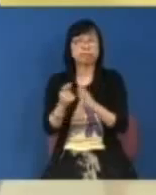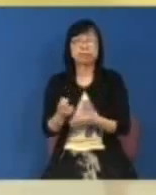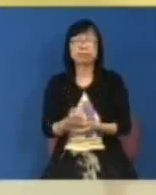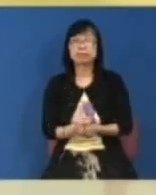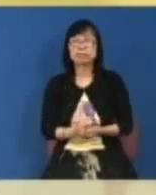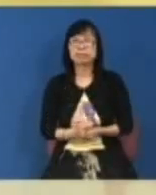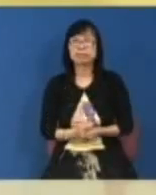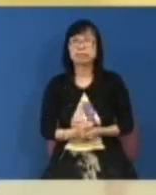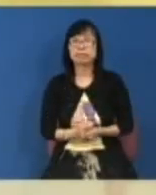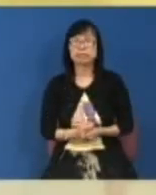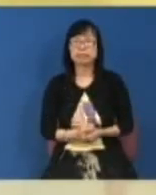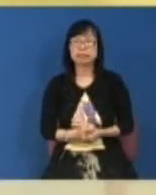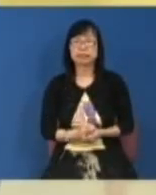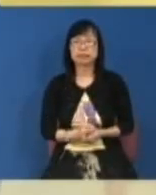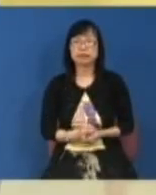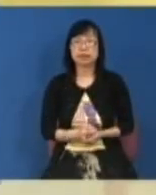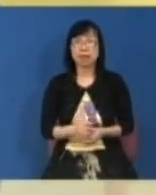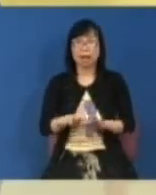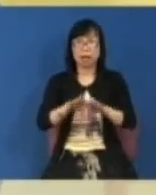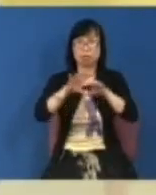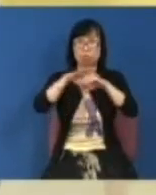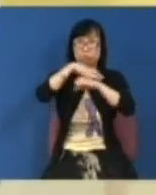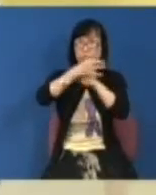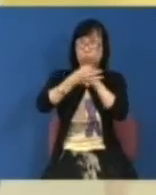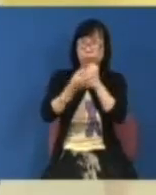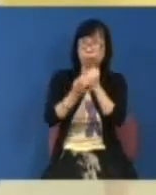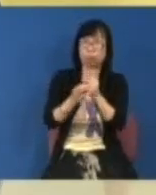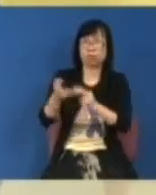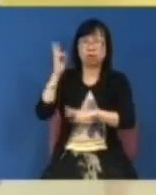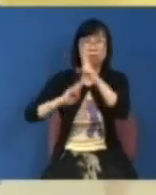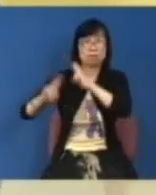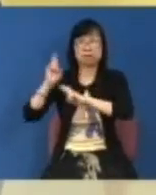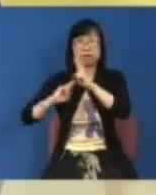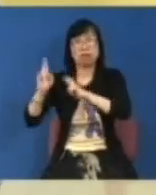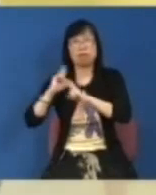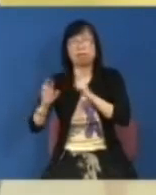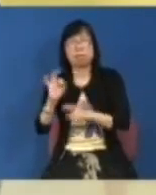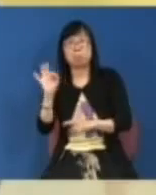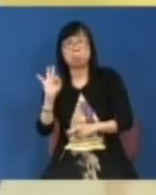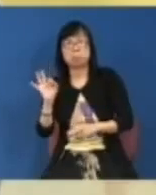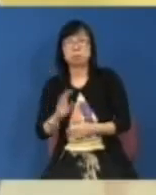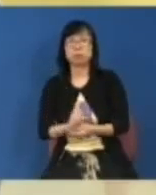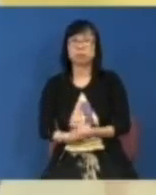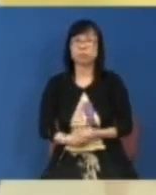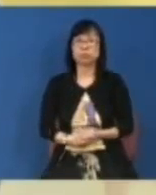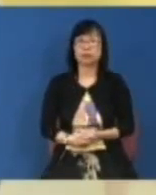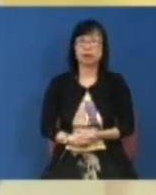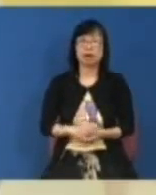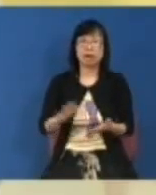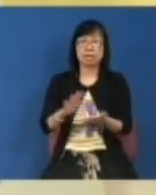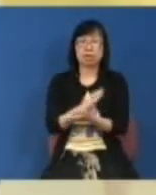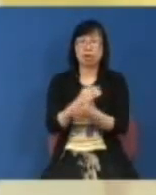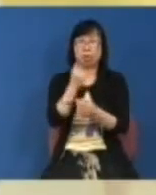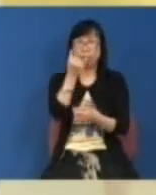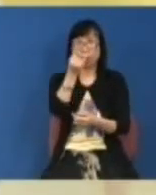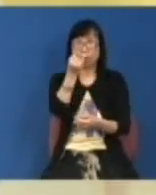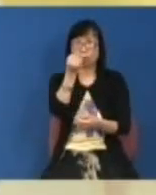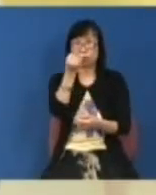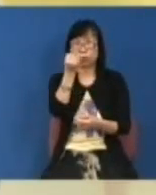在全球的視野、歷史的視野都是冇的，很簡單。你呢個六十年代在美國